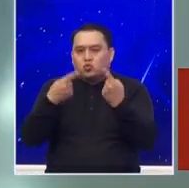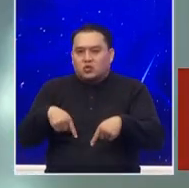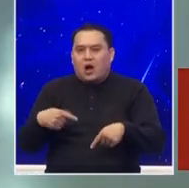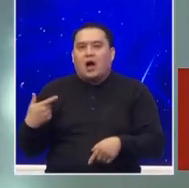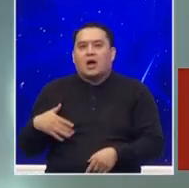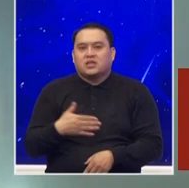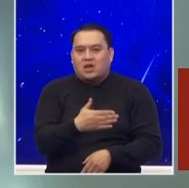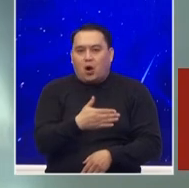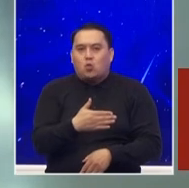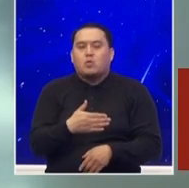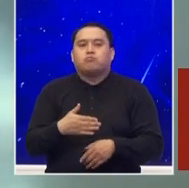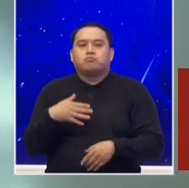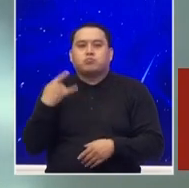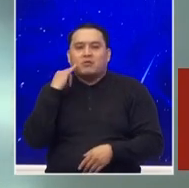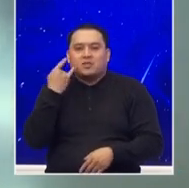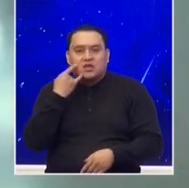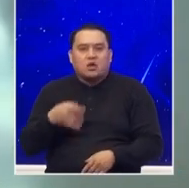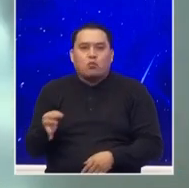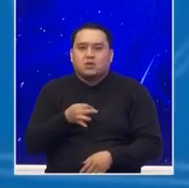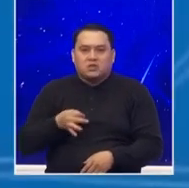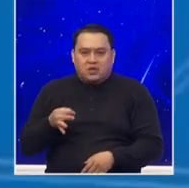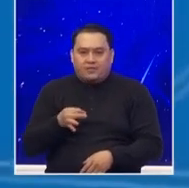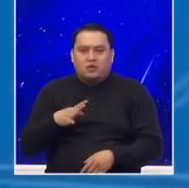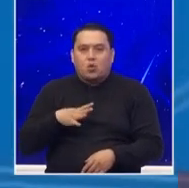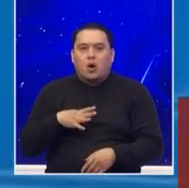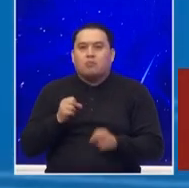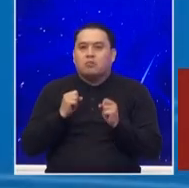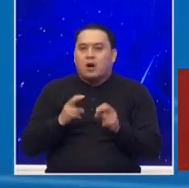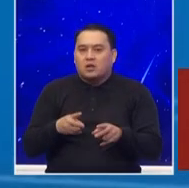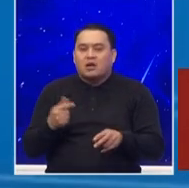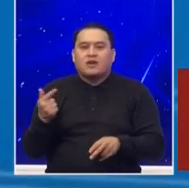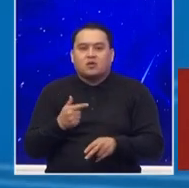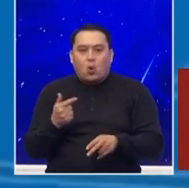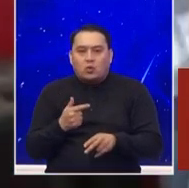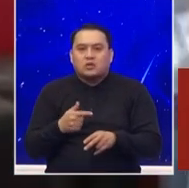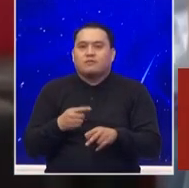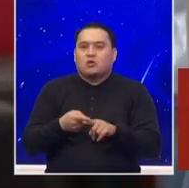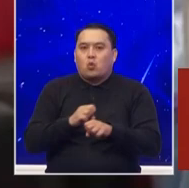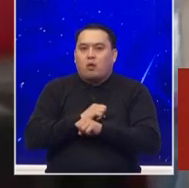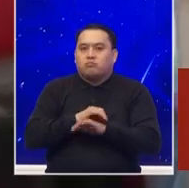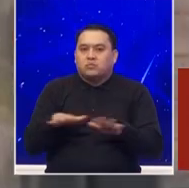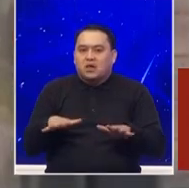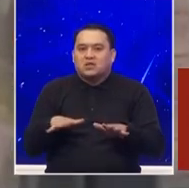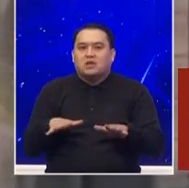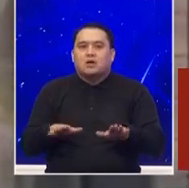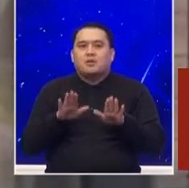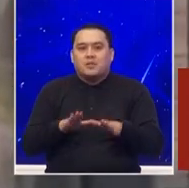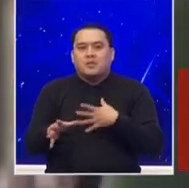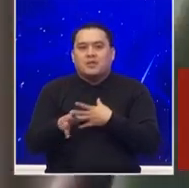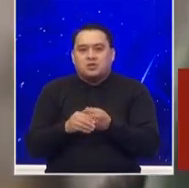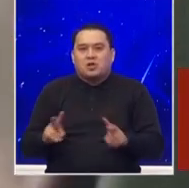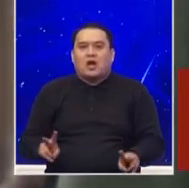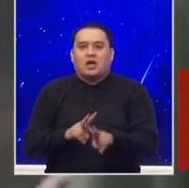ухудшилась в Атырауской и Павлодарской областях. Ранее они находились в желтой зоне. В красной зоне по распространению коронавируса теперь вместе с